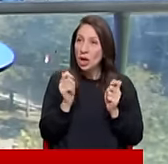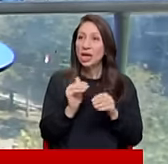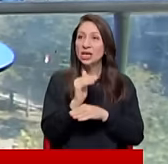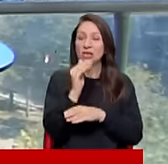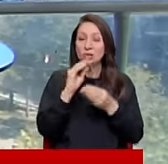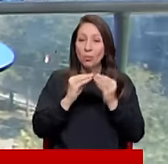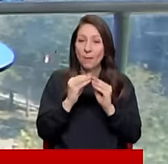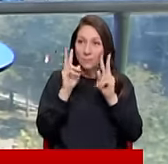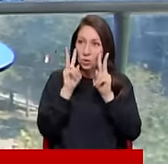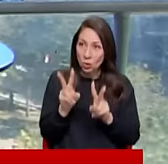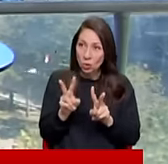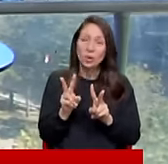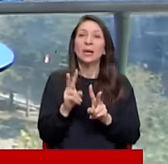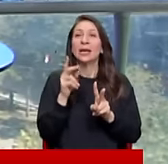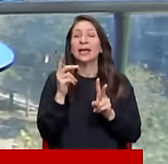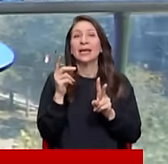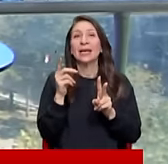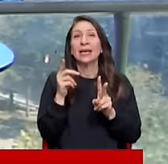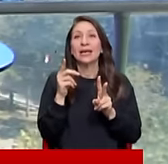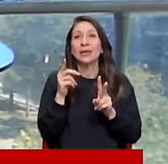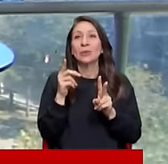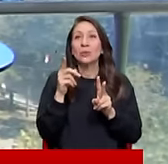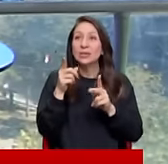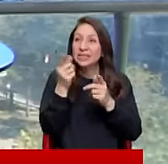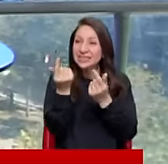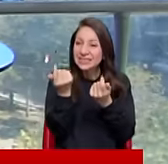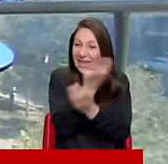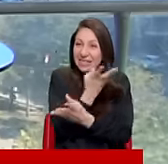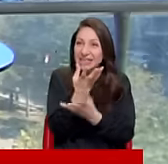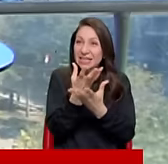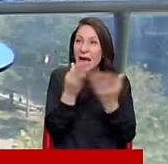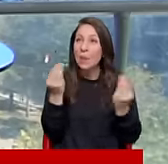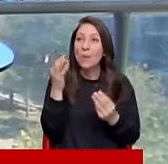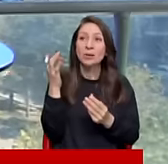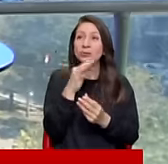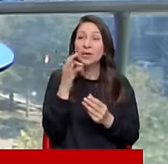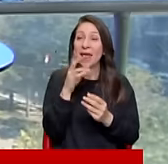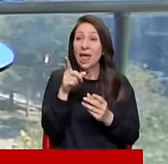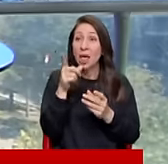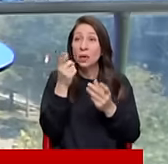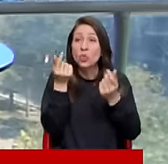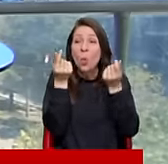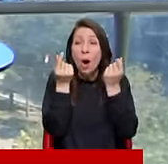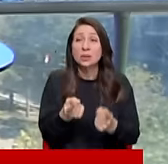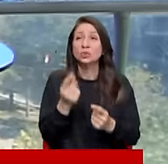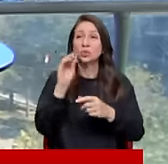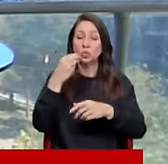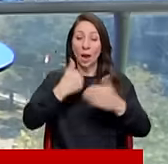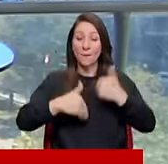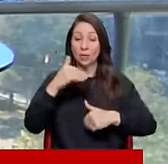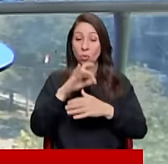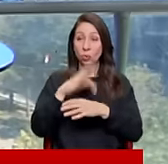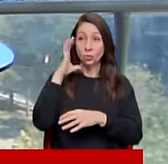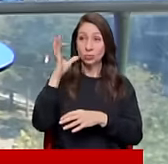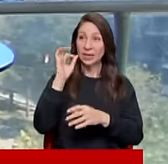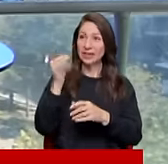yaşadığınız sorunlar görülür. Evet. Bir de böyle türünüz artık yok oluyor. Öyle o kadar nadirsiniz ki çocuk cerrahları, evet,